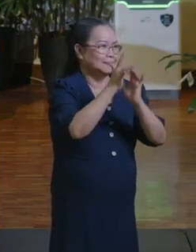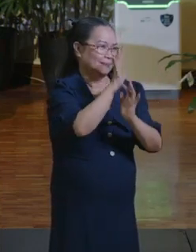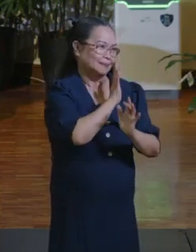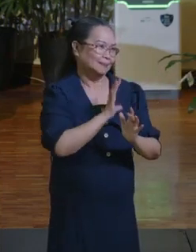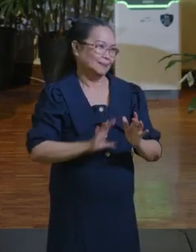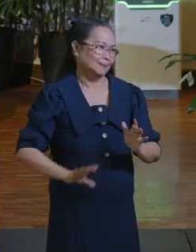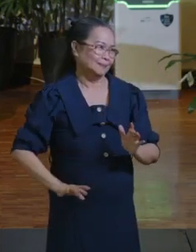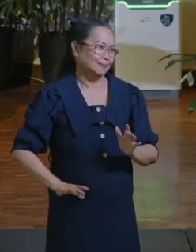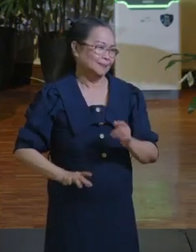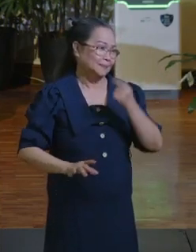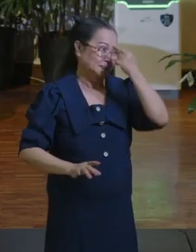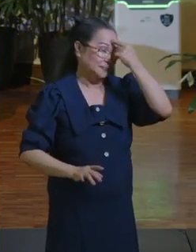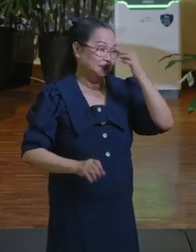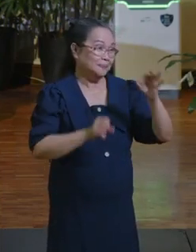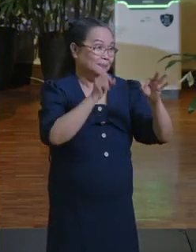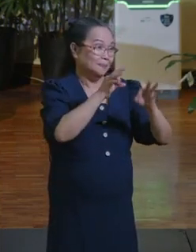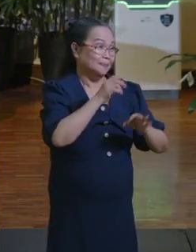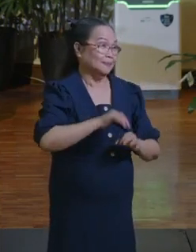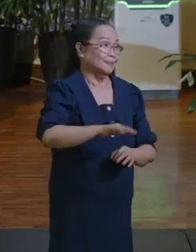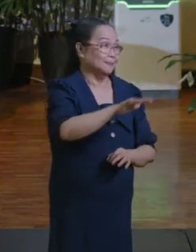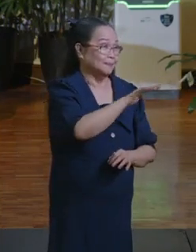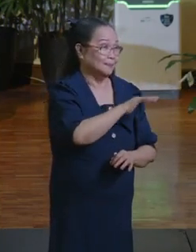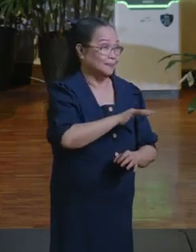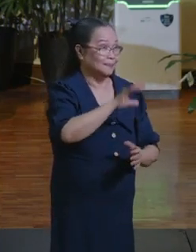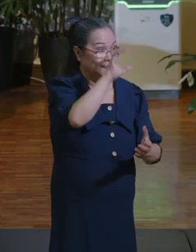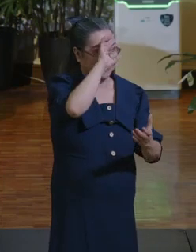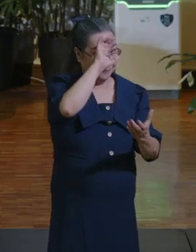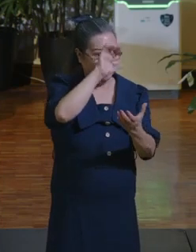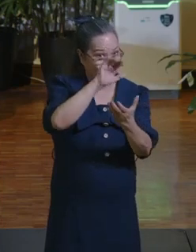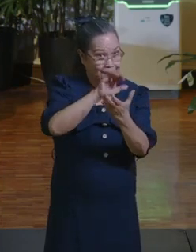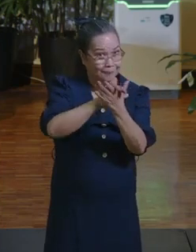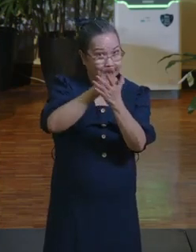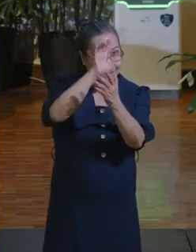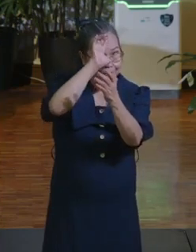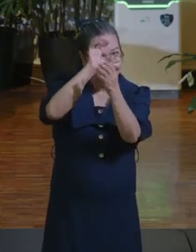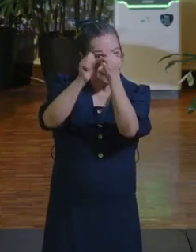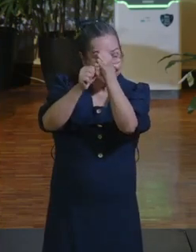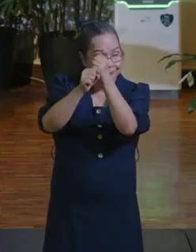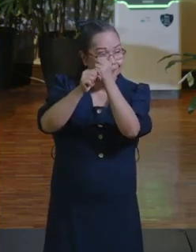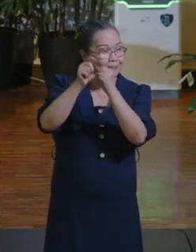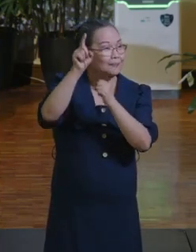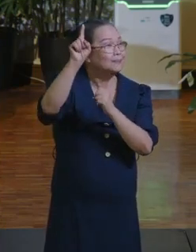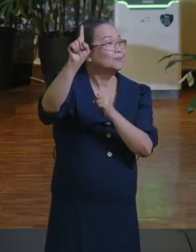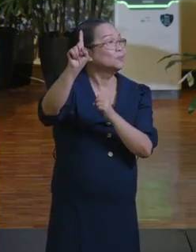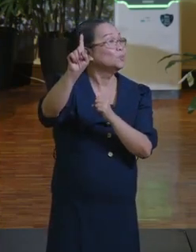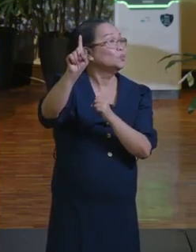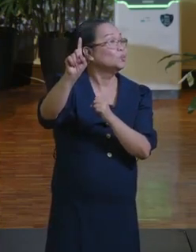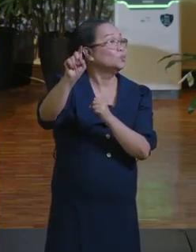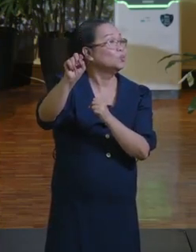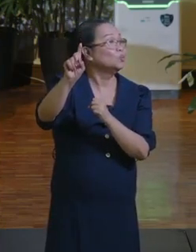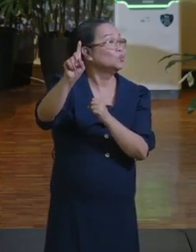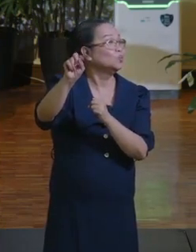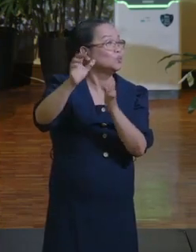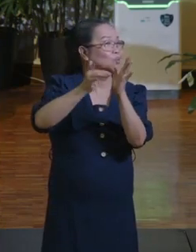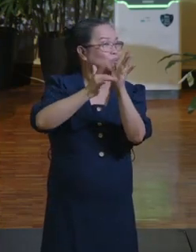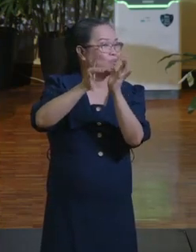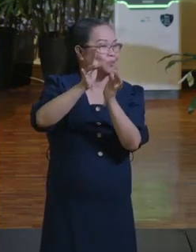Jesus. Kung tayo ay mananampalataya sa ginawa na niya para sa